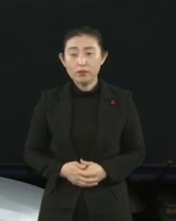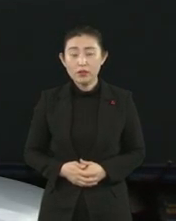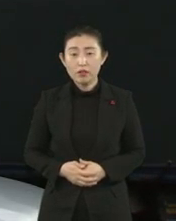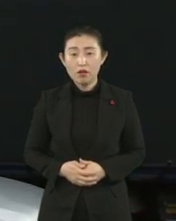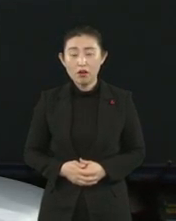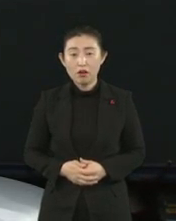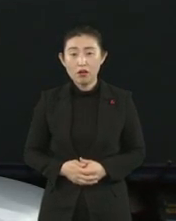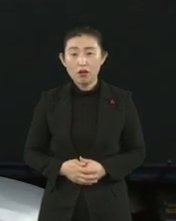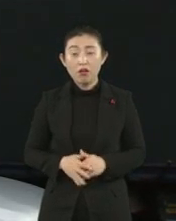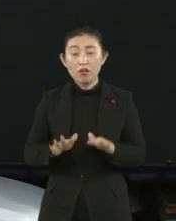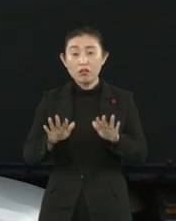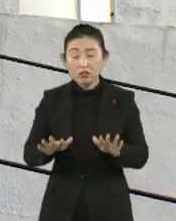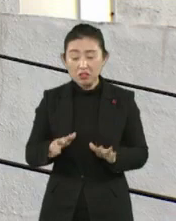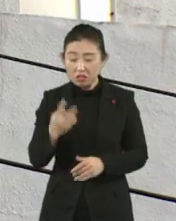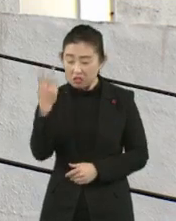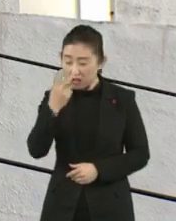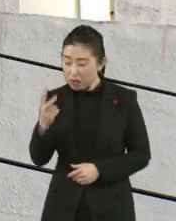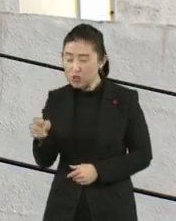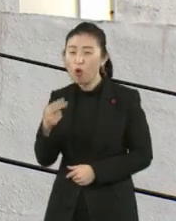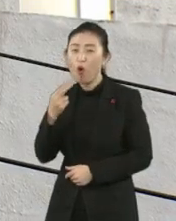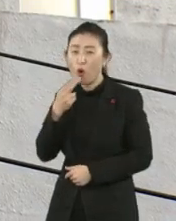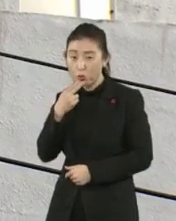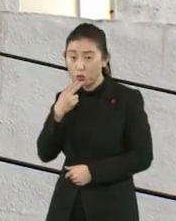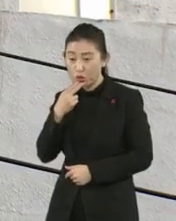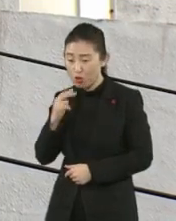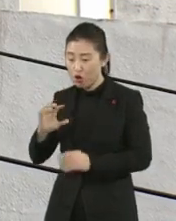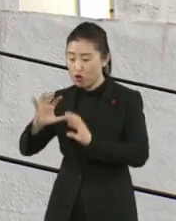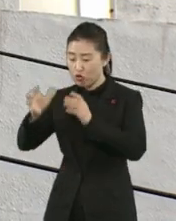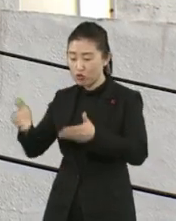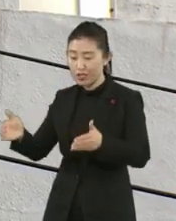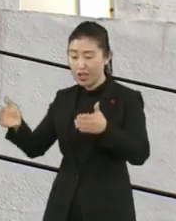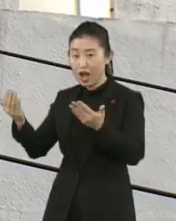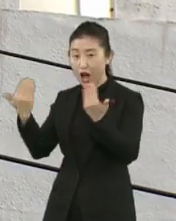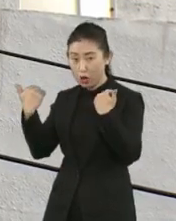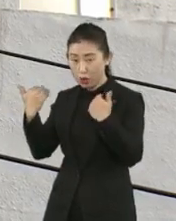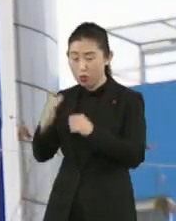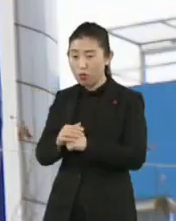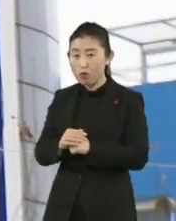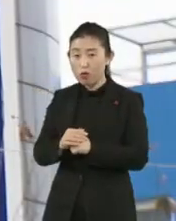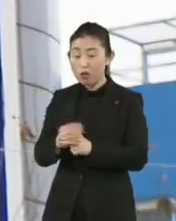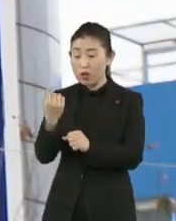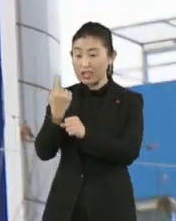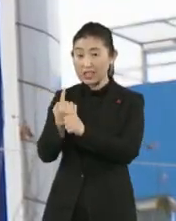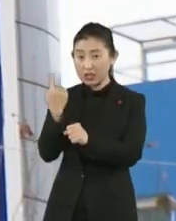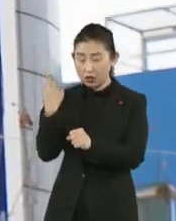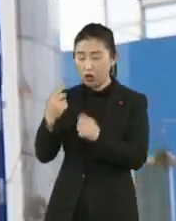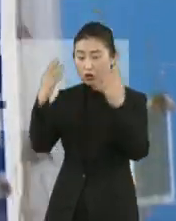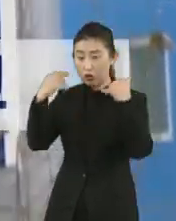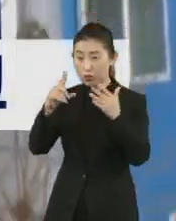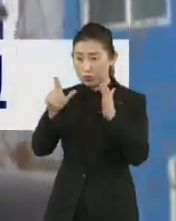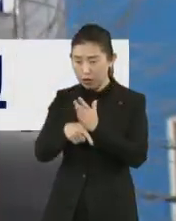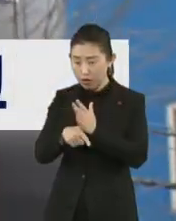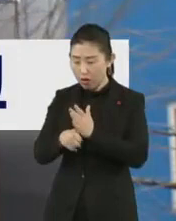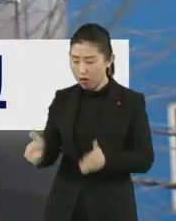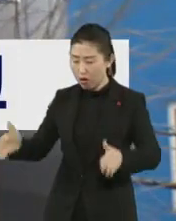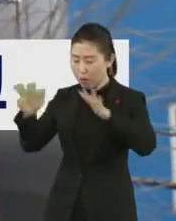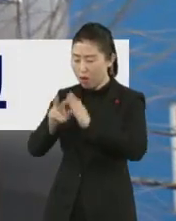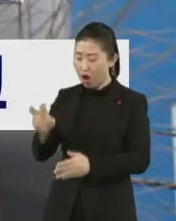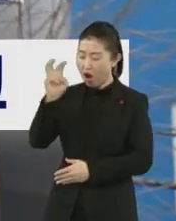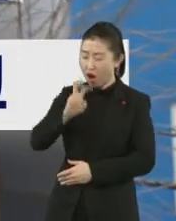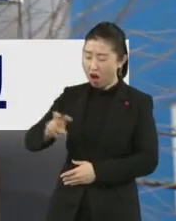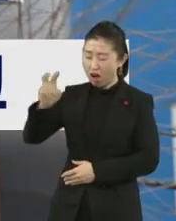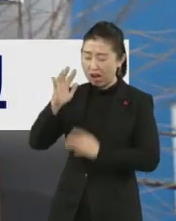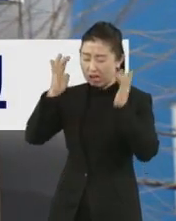방역과 교육 당국 어디서도 감시 받지 않던 im 국제학교가 세상에 드러난 건 지난 여름 본관 건물에서 찬송가가 시끄럽게